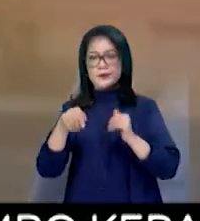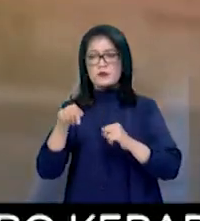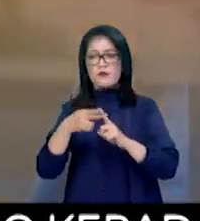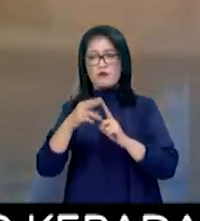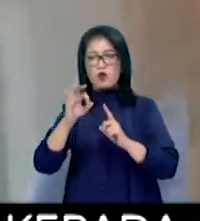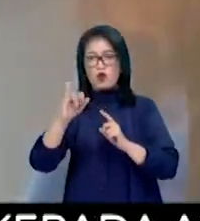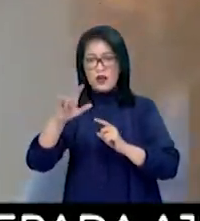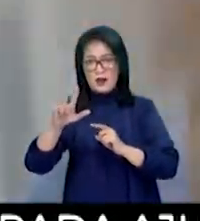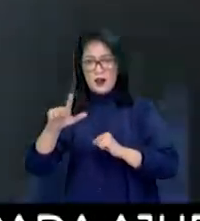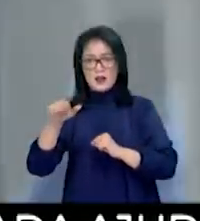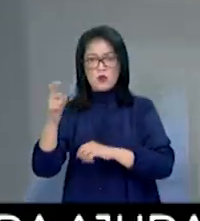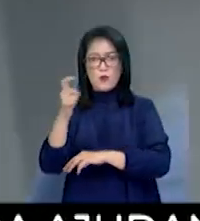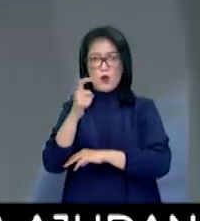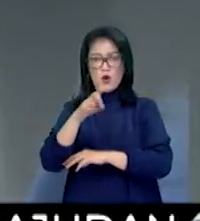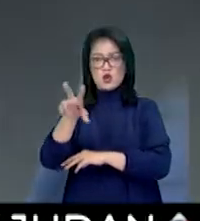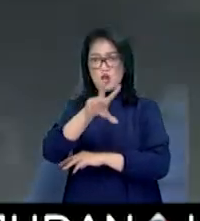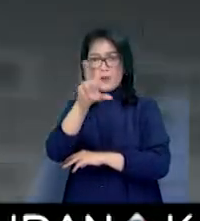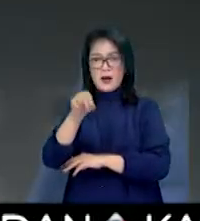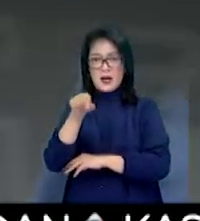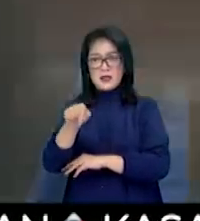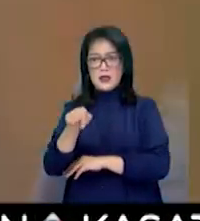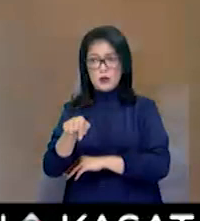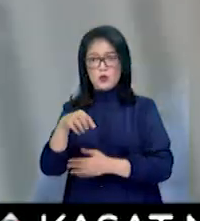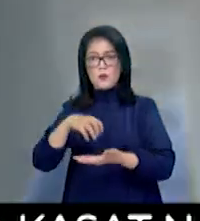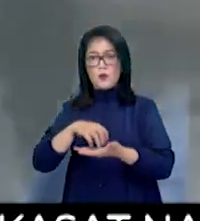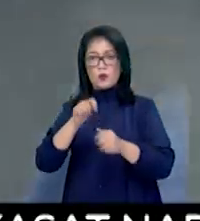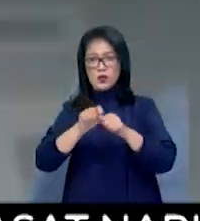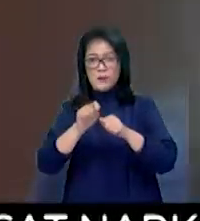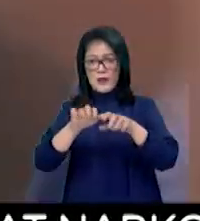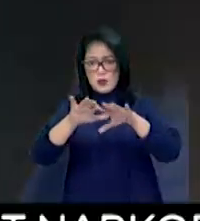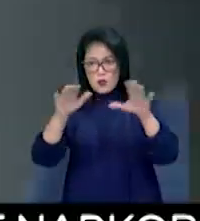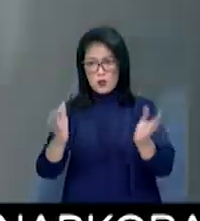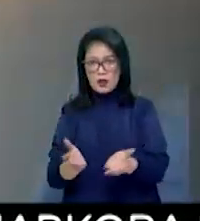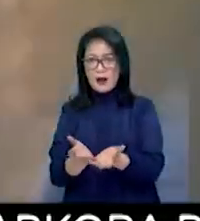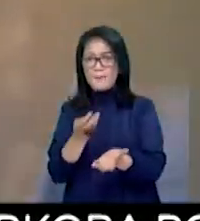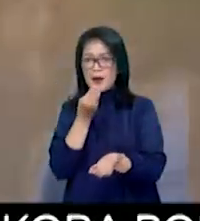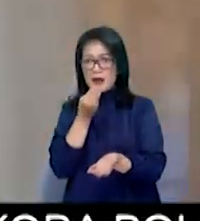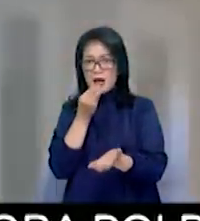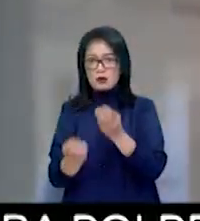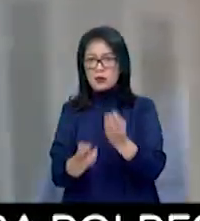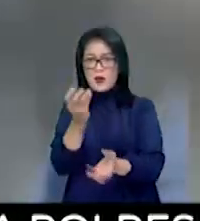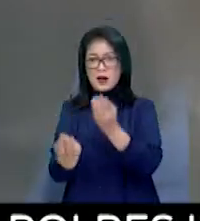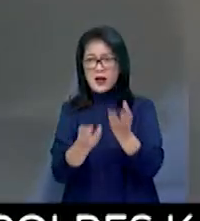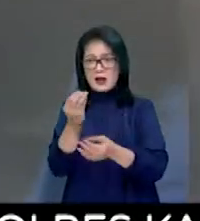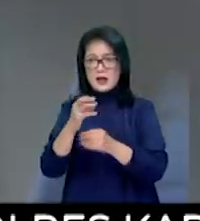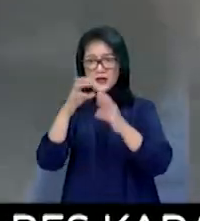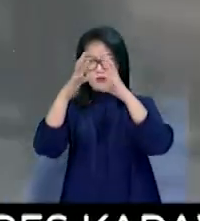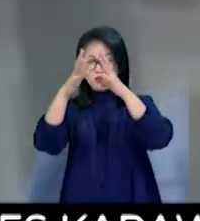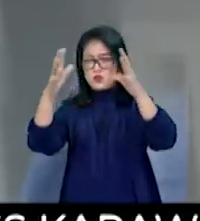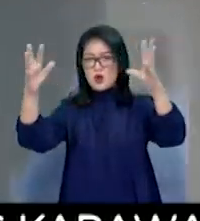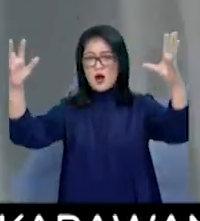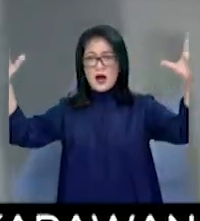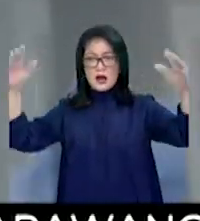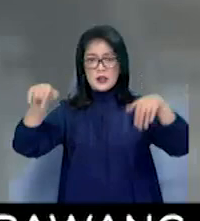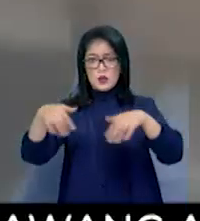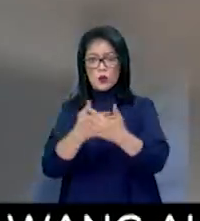Kabupaten Bogor, Jawa Barat pada Jumat pagi. Kobaran api membumbung tinggi disertai asap hitam pekat sempat membuat panik warga